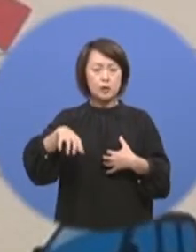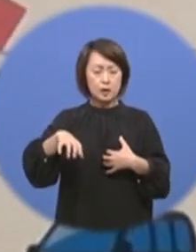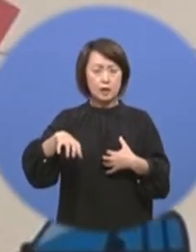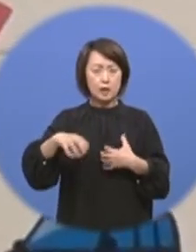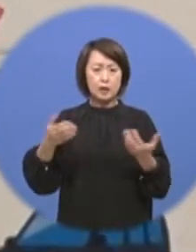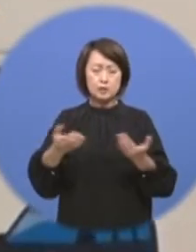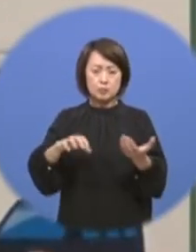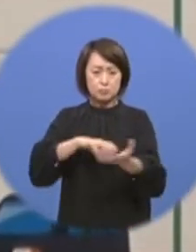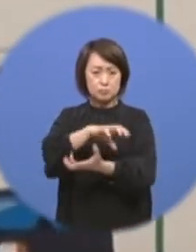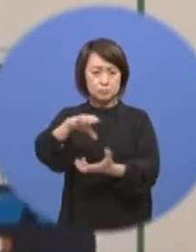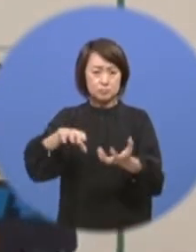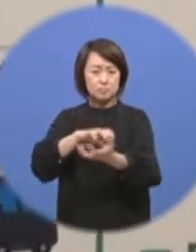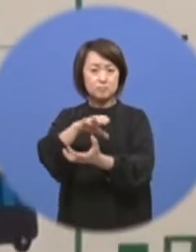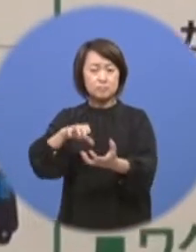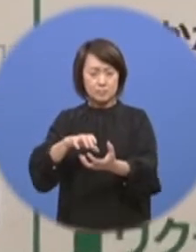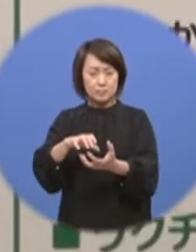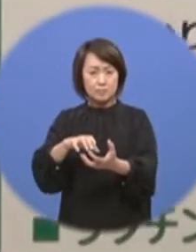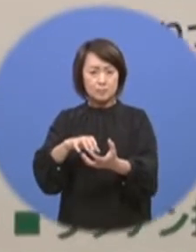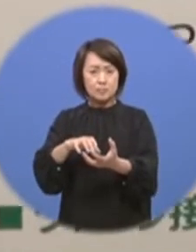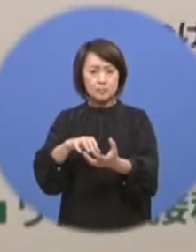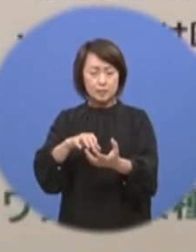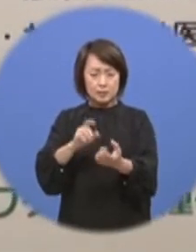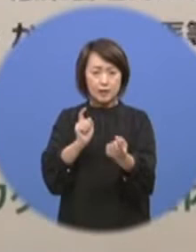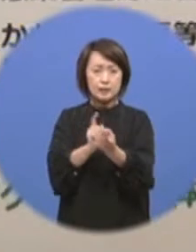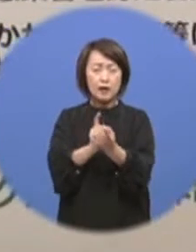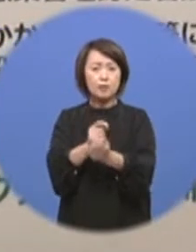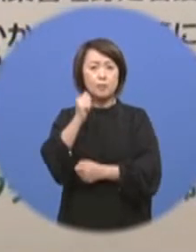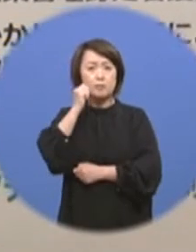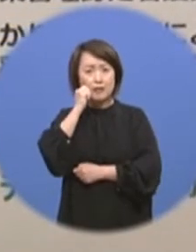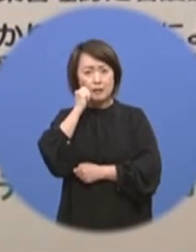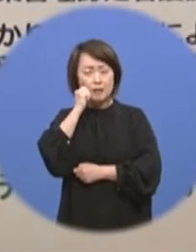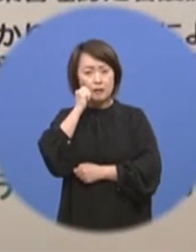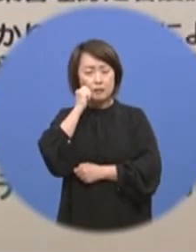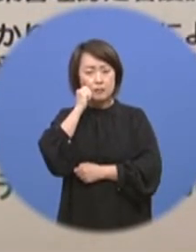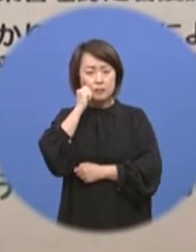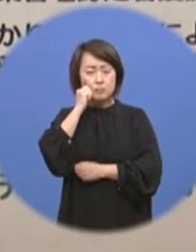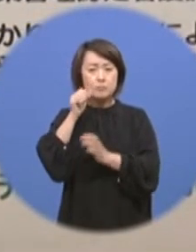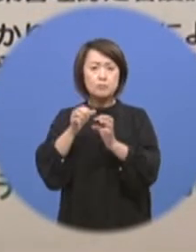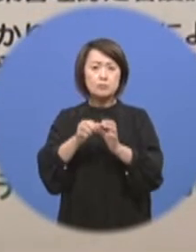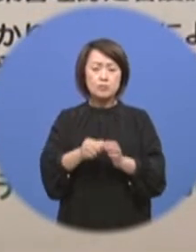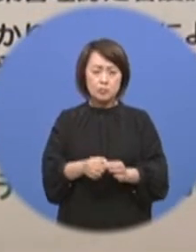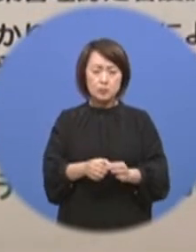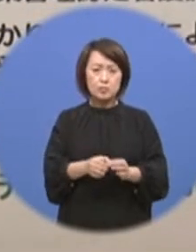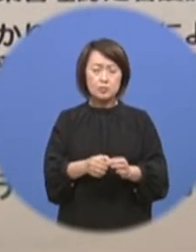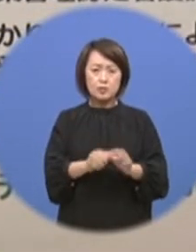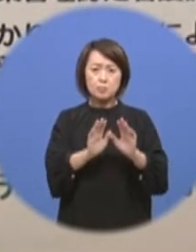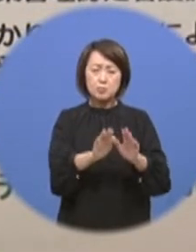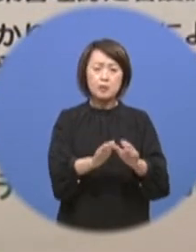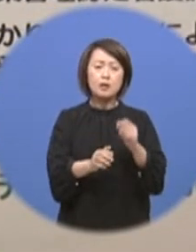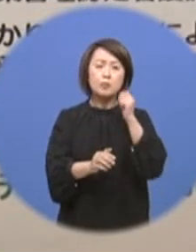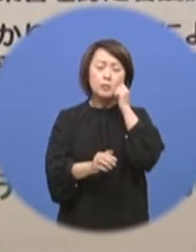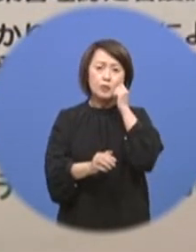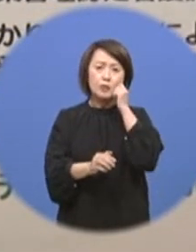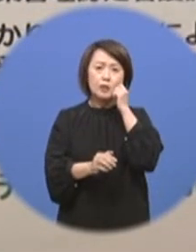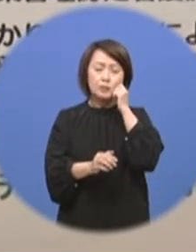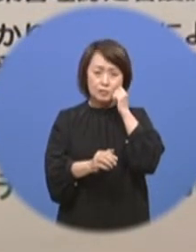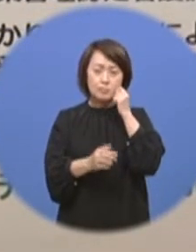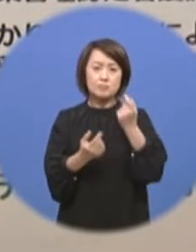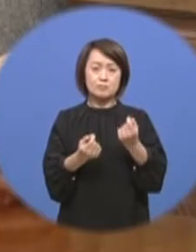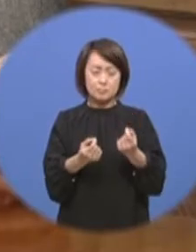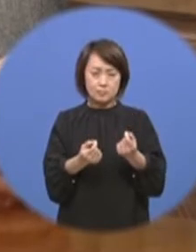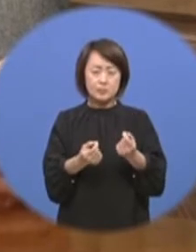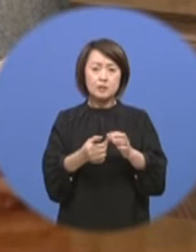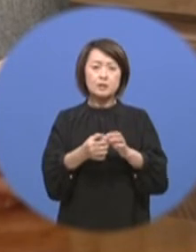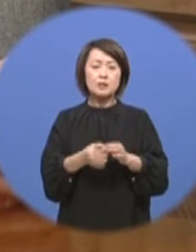不全になってしまうと大都市によく見られるようにですね幹線がも止まらなくなってしまうということになりますので